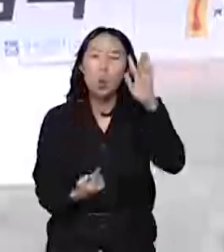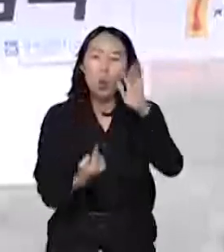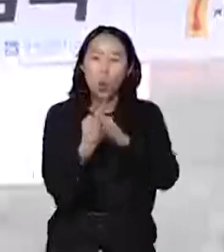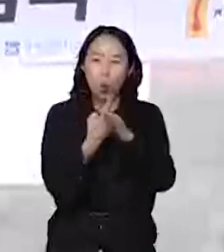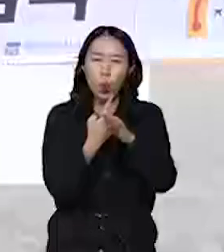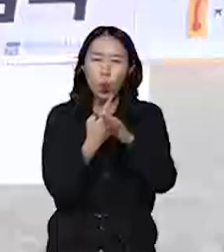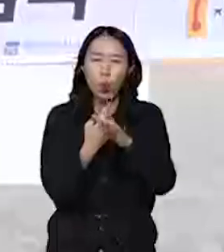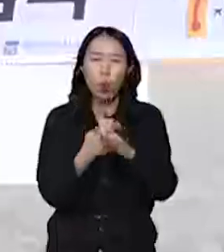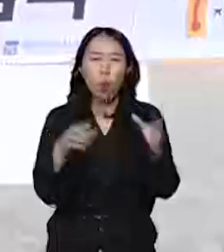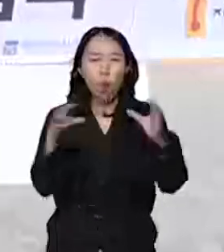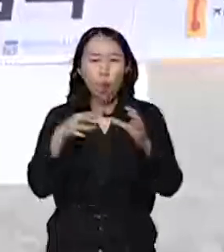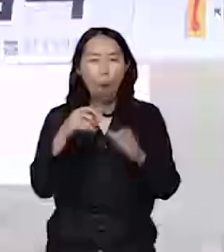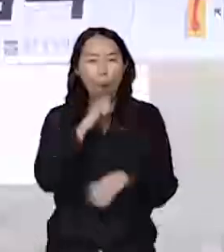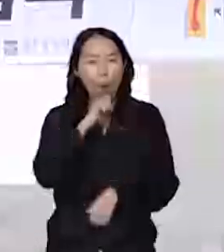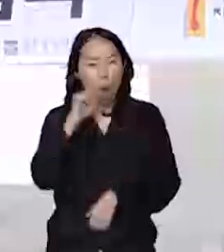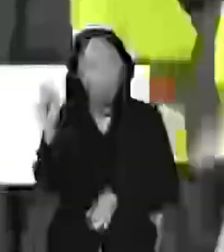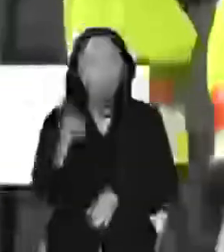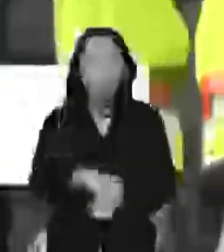마쳤습니다.